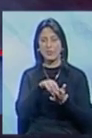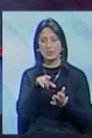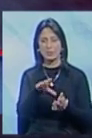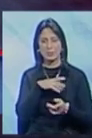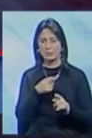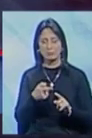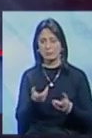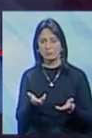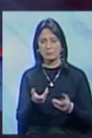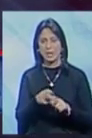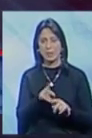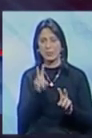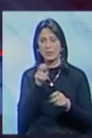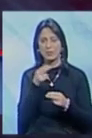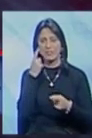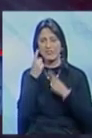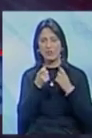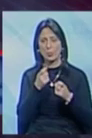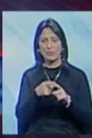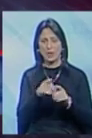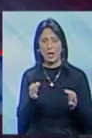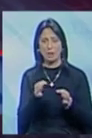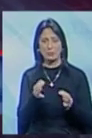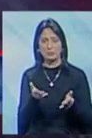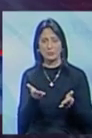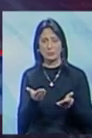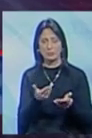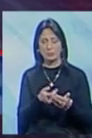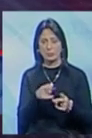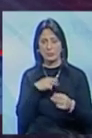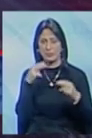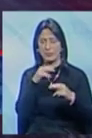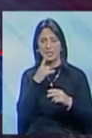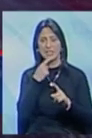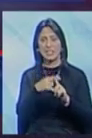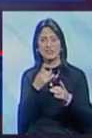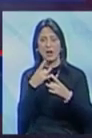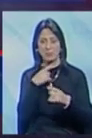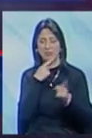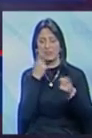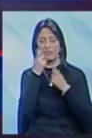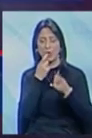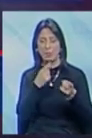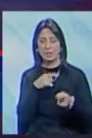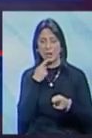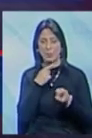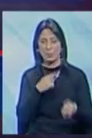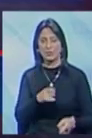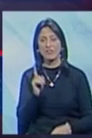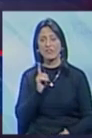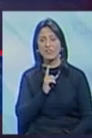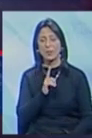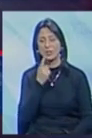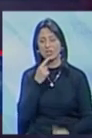მონაწილეობას იღებდა, ამ თუ ინფორმაციის გაზა არაფერი არ არის ახალი, სადაც წითელი ჯვარი, რომელსაც შეუძლია რომ ინფორმაცია გამოიტანო. ველოდებით,